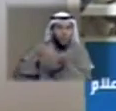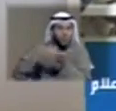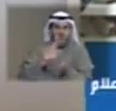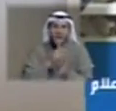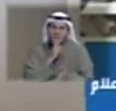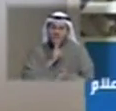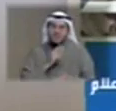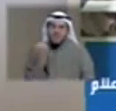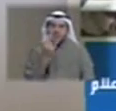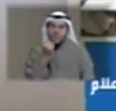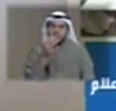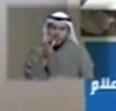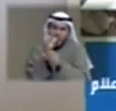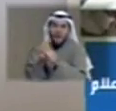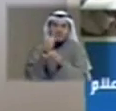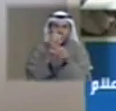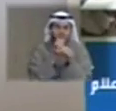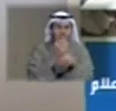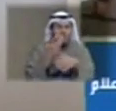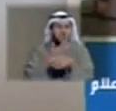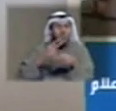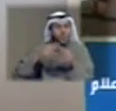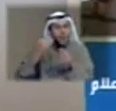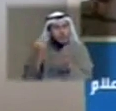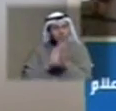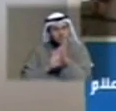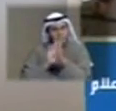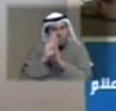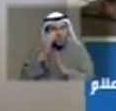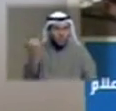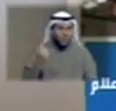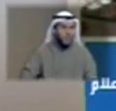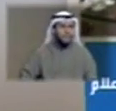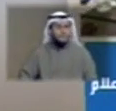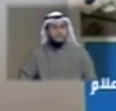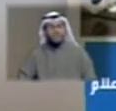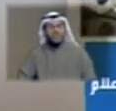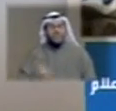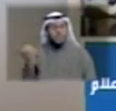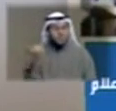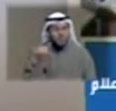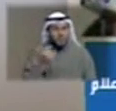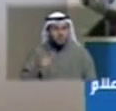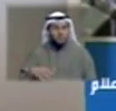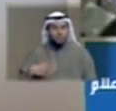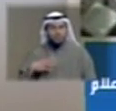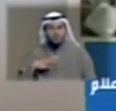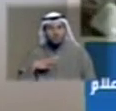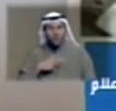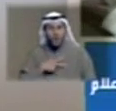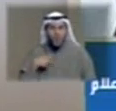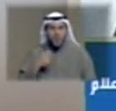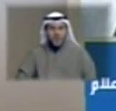الهدر والإسراف. أيضا تأتي ترجمة لتعليمات سمو رئيس مجلس الوزراء جابر المبارك حفظه